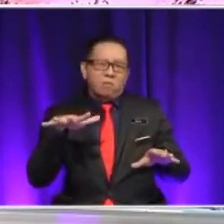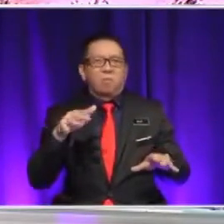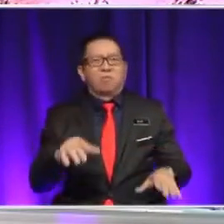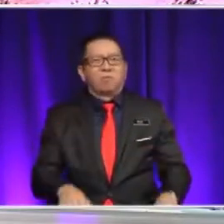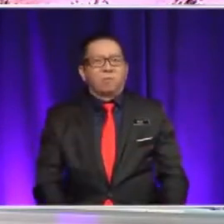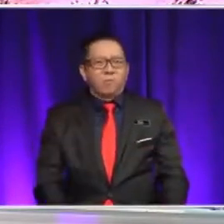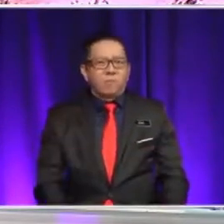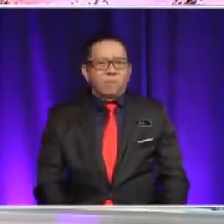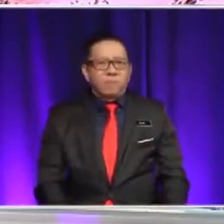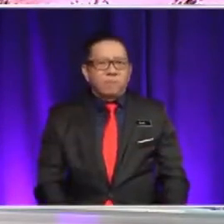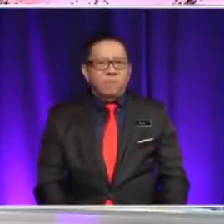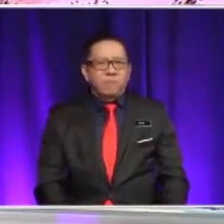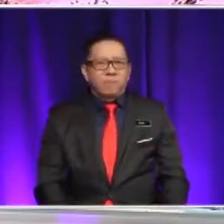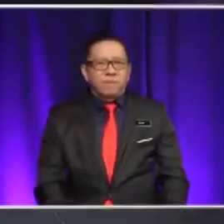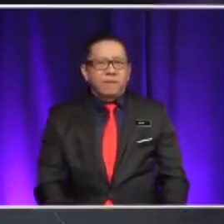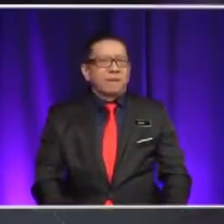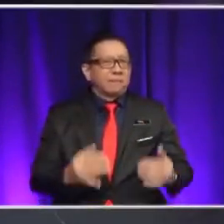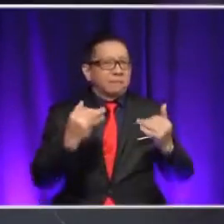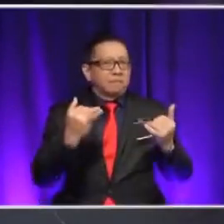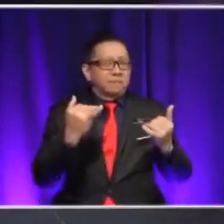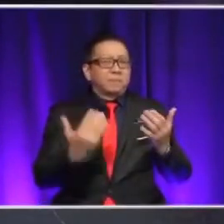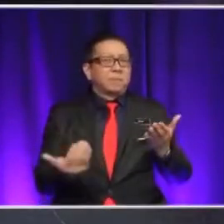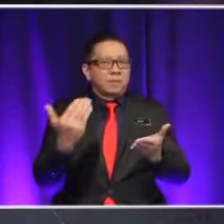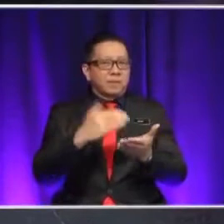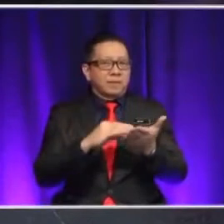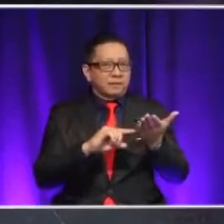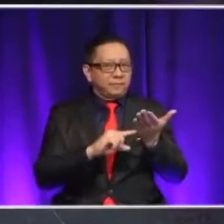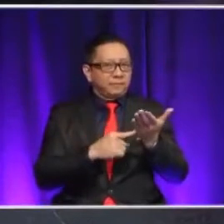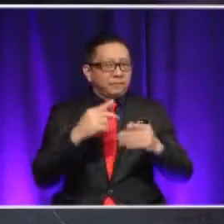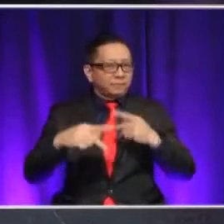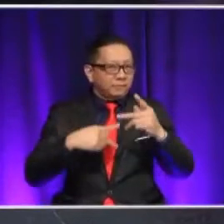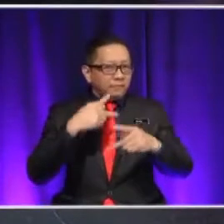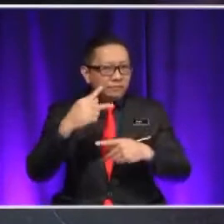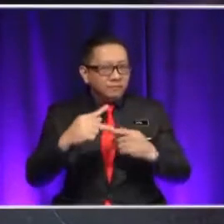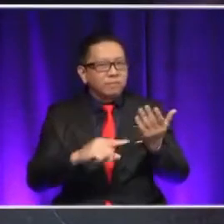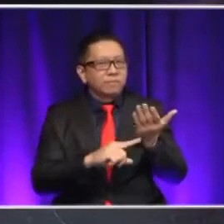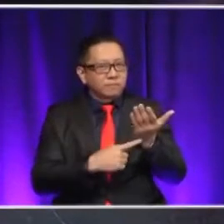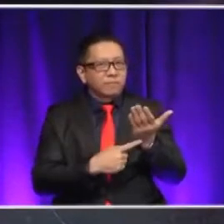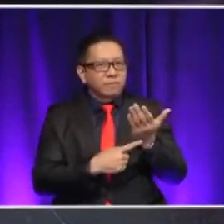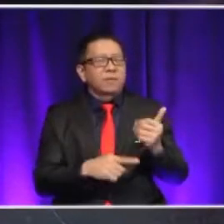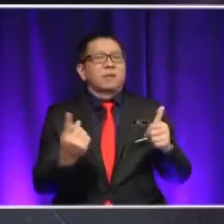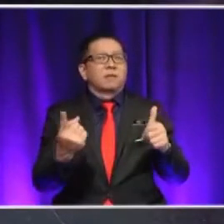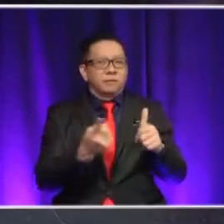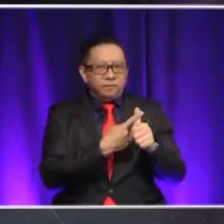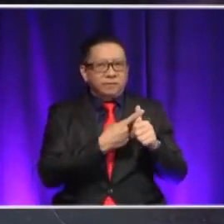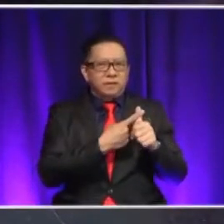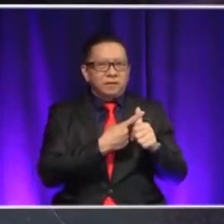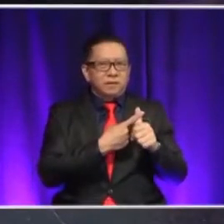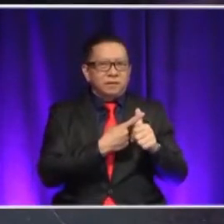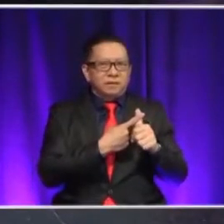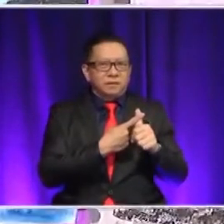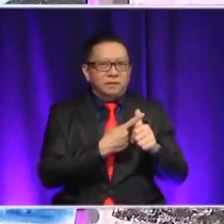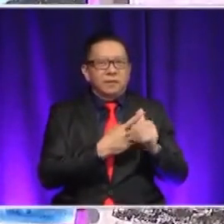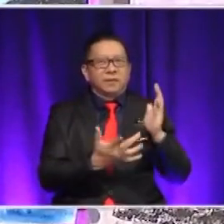MediaFire Oke Sigit Eno Wulan Spike dahaga pada porosnya permulaan kita tadi ya Oke kita alis pakai kita